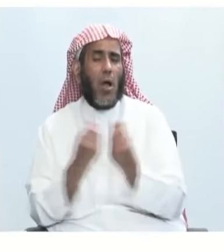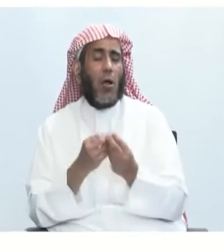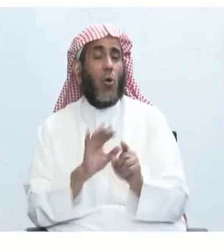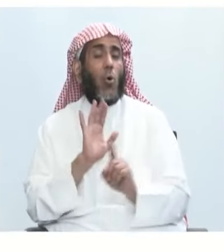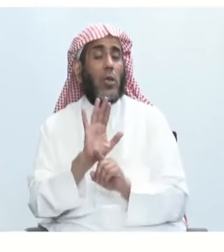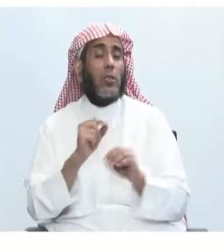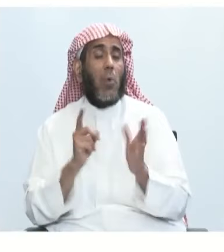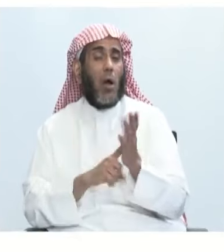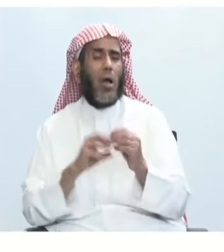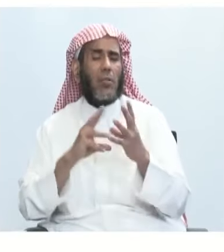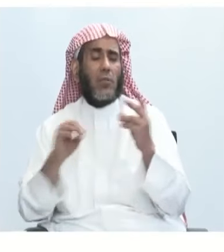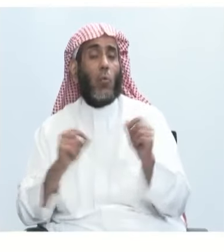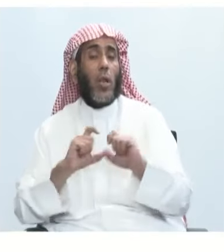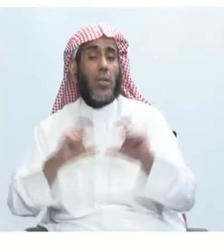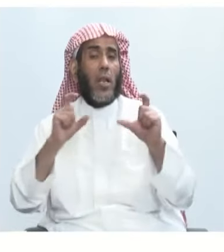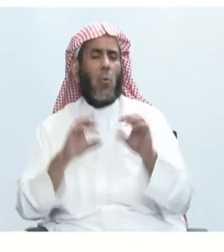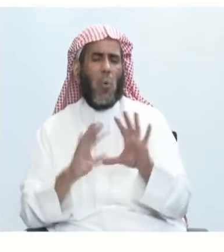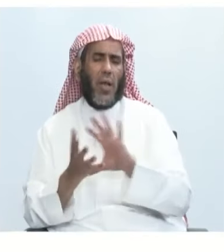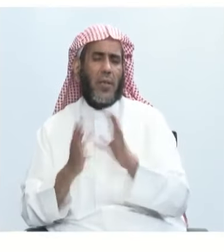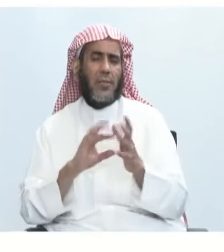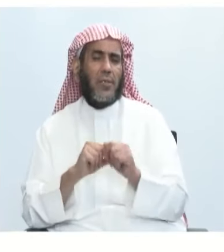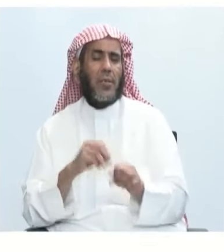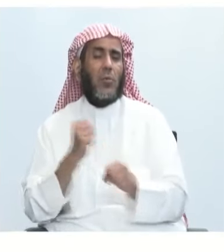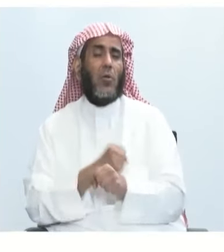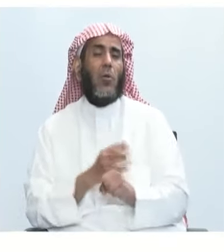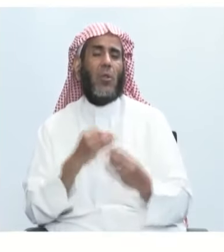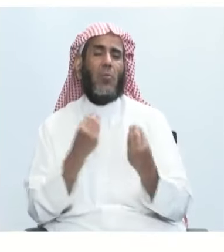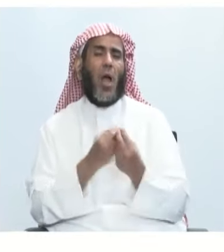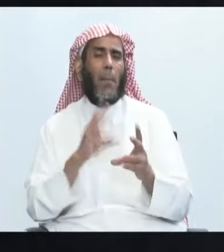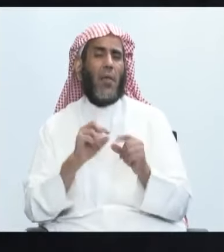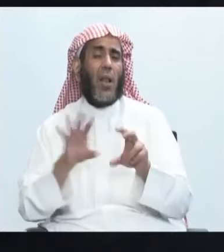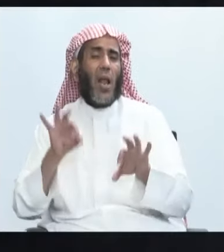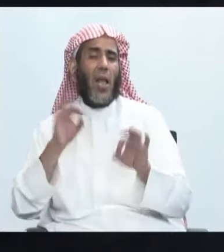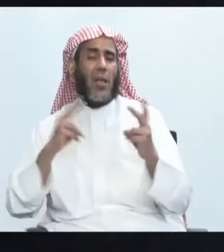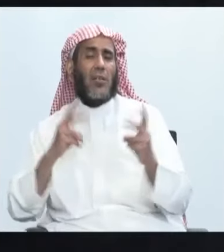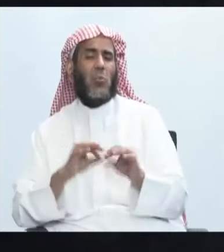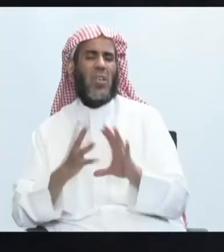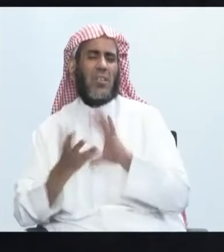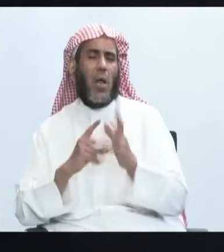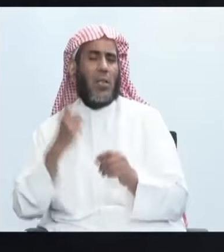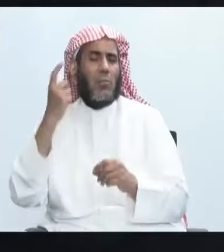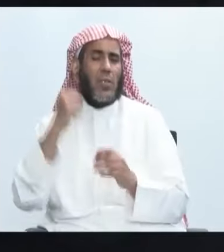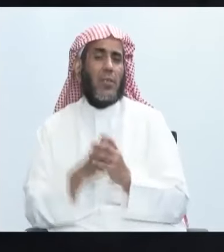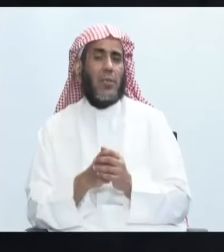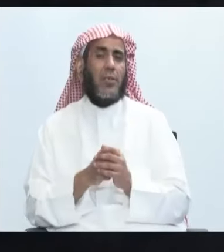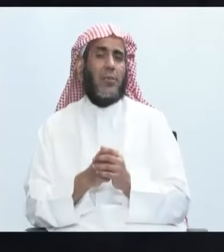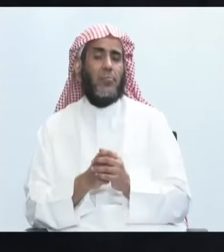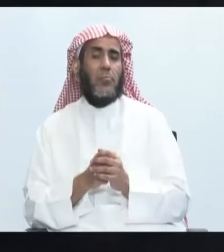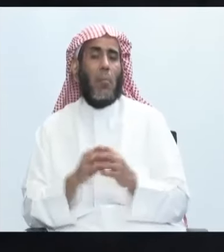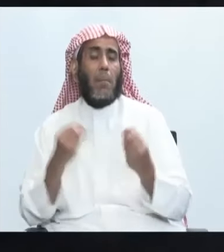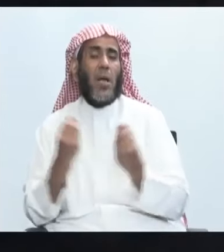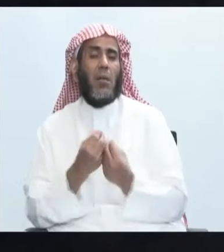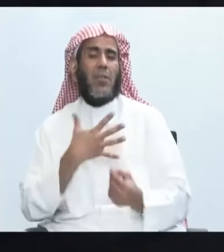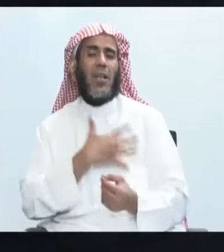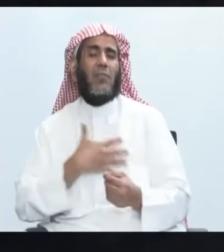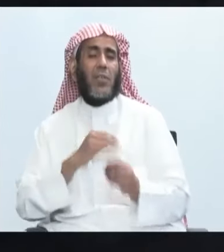الحقائق التفصيليه والادله واحيانا اقول مع النمط الودي مثلا اعرض بعض الخيارات والاحتمالات المنطقيه ومع النمط